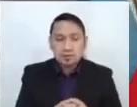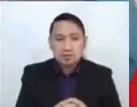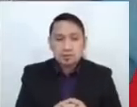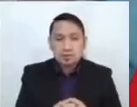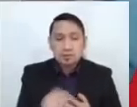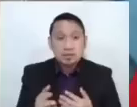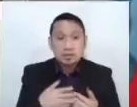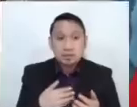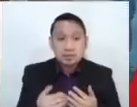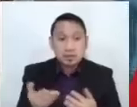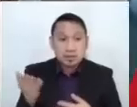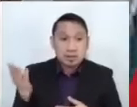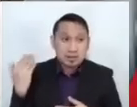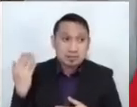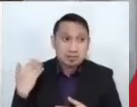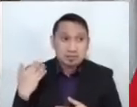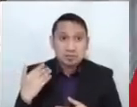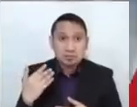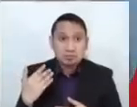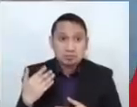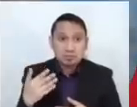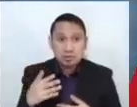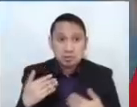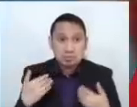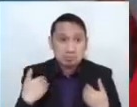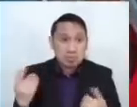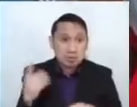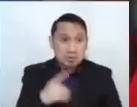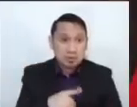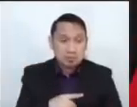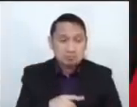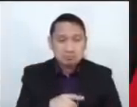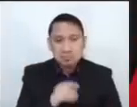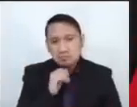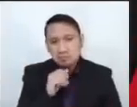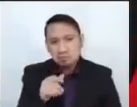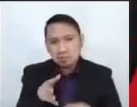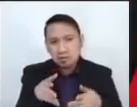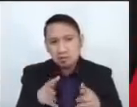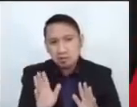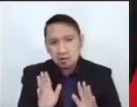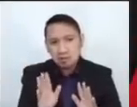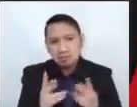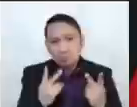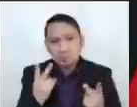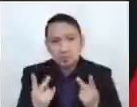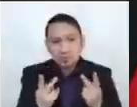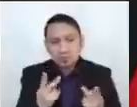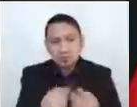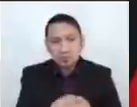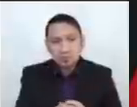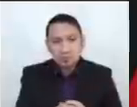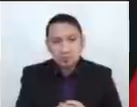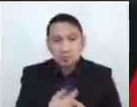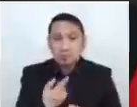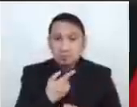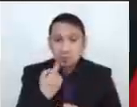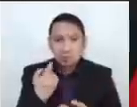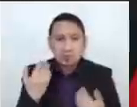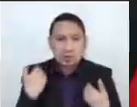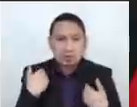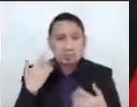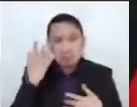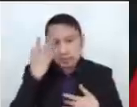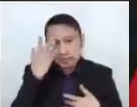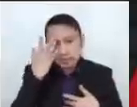nga, nung March eh, hindi kami pinayagan pumunta sa kanya man lamang. Mm-hmm. Dahil siguro sa karamdaman ni dating